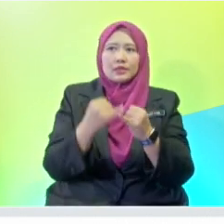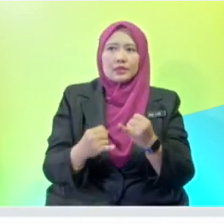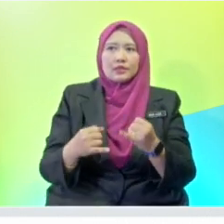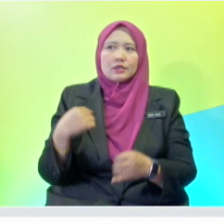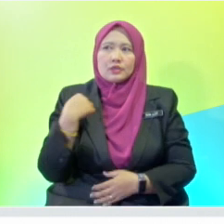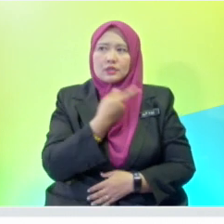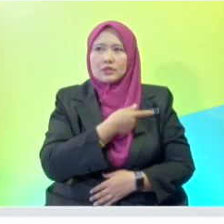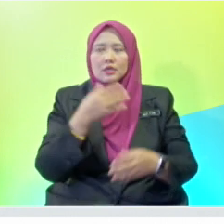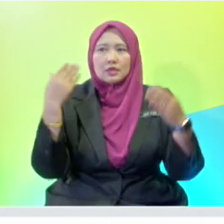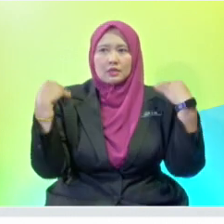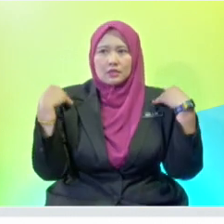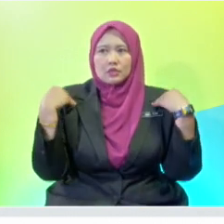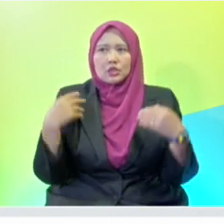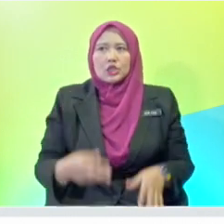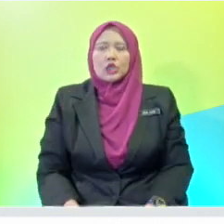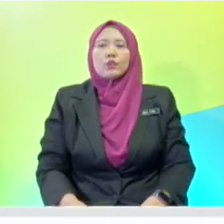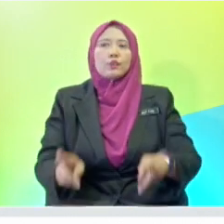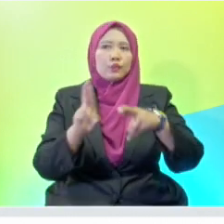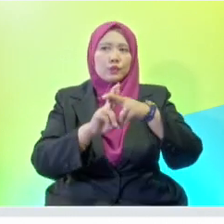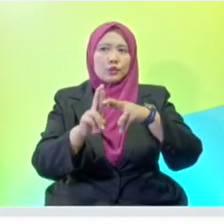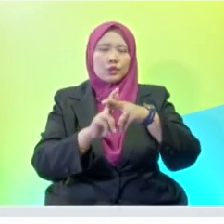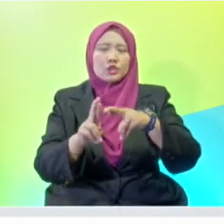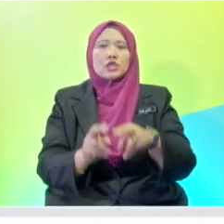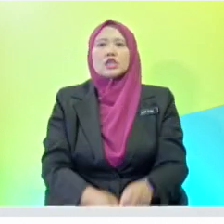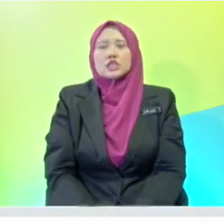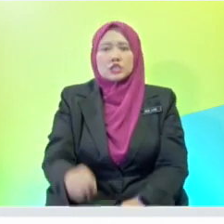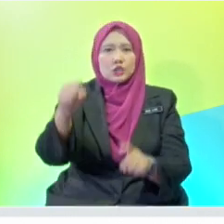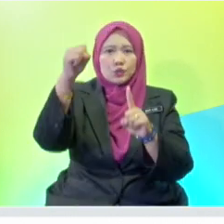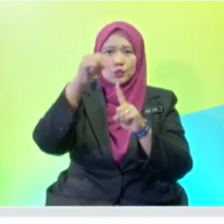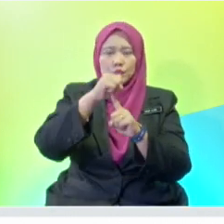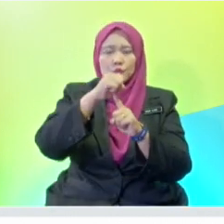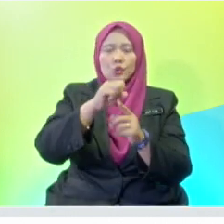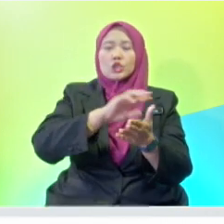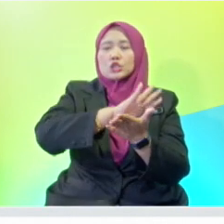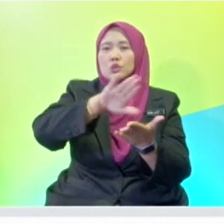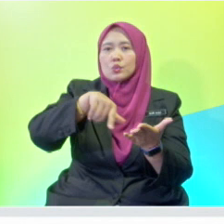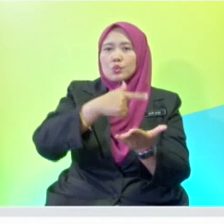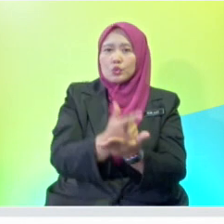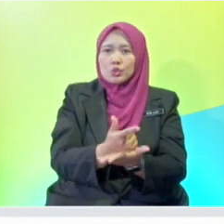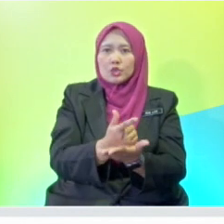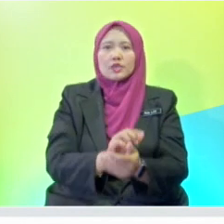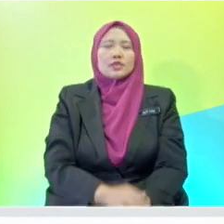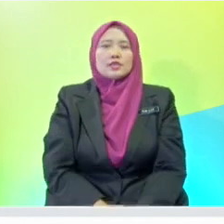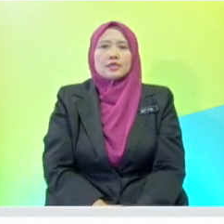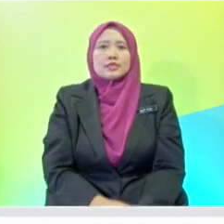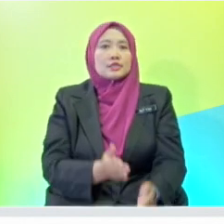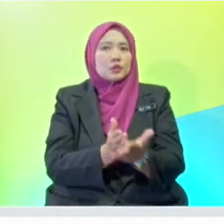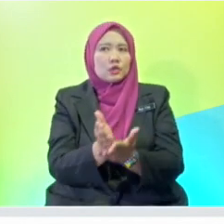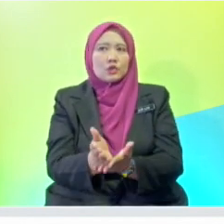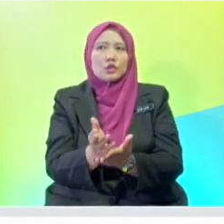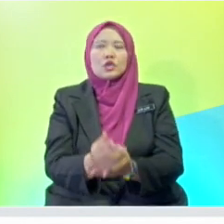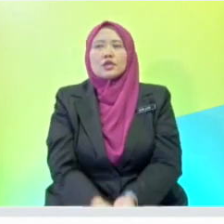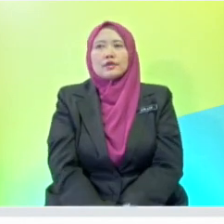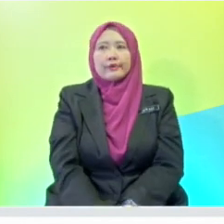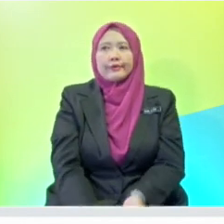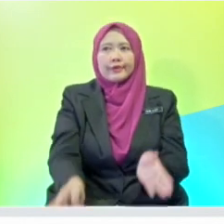dapati ada tahap rumusannya tahap penskoran secara keseluruhan Oke seterusnya record pura-puran individu